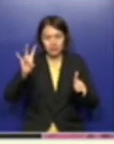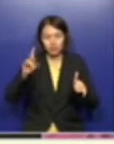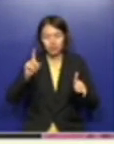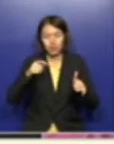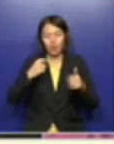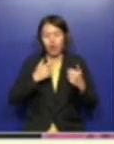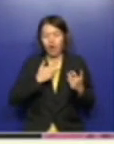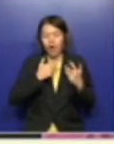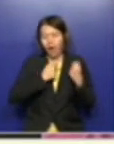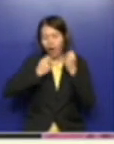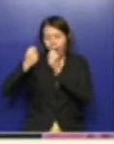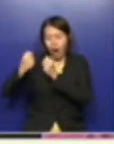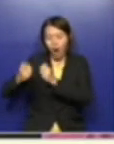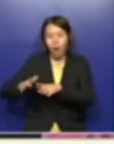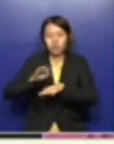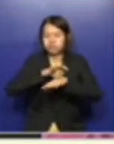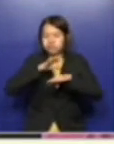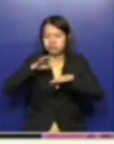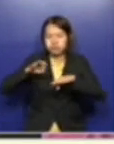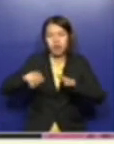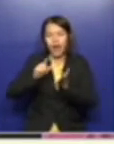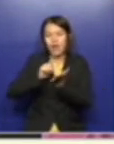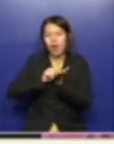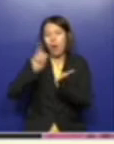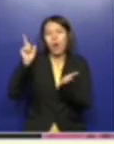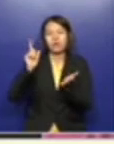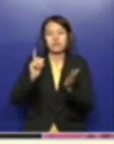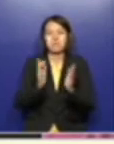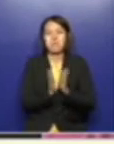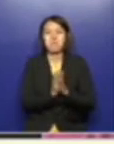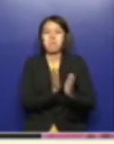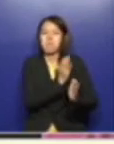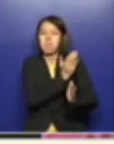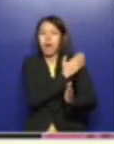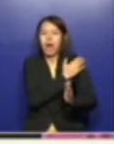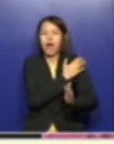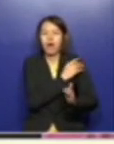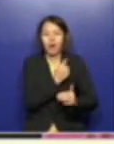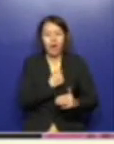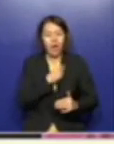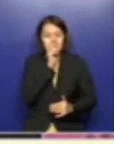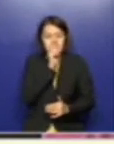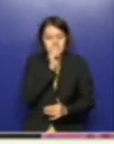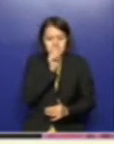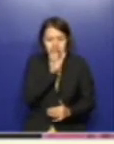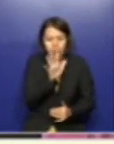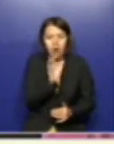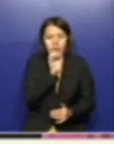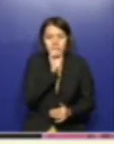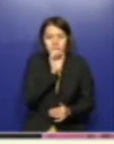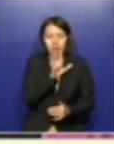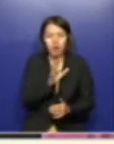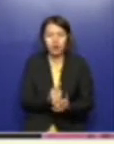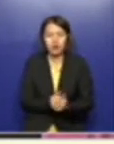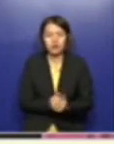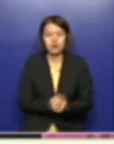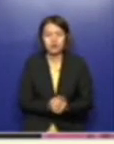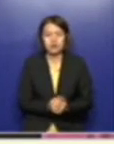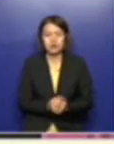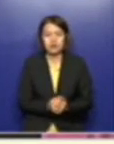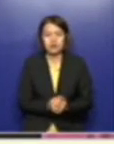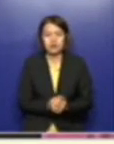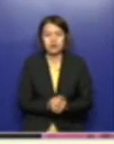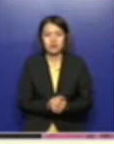ศโดยที่พระภิกษุรูปนั้นๆไม่ได้เป่งวาจาจะถือว่าพ้น